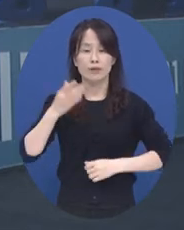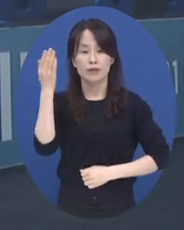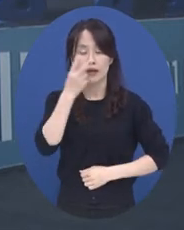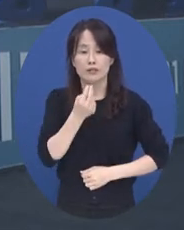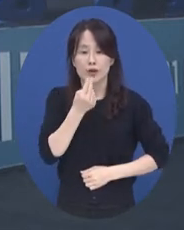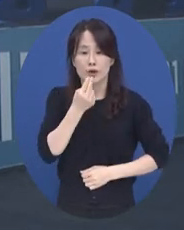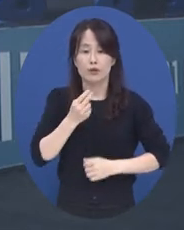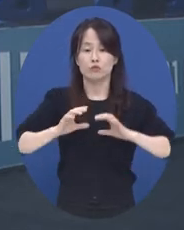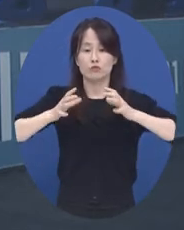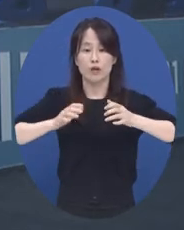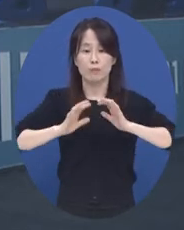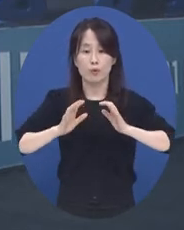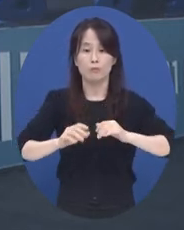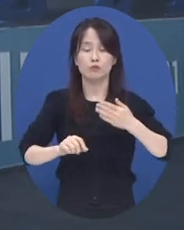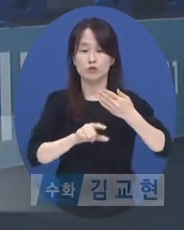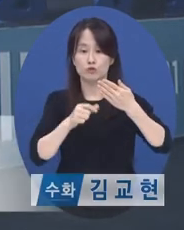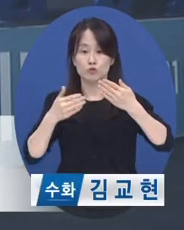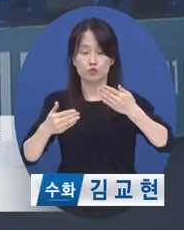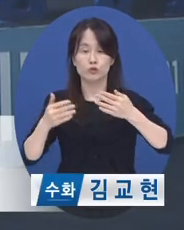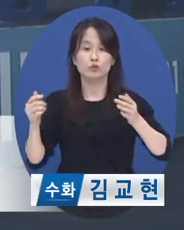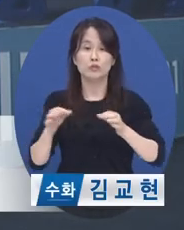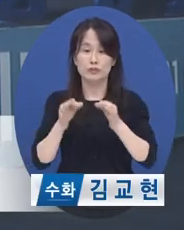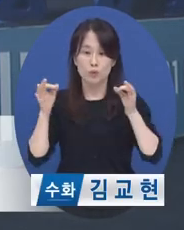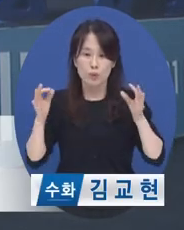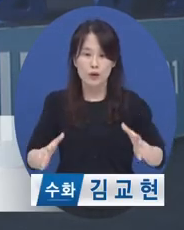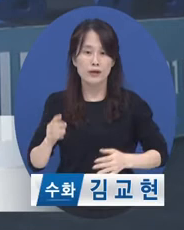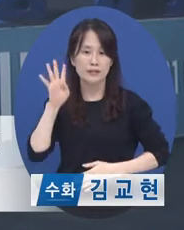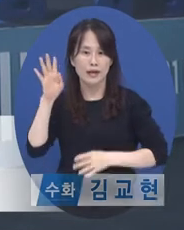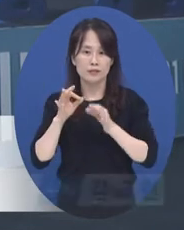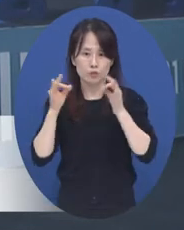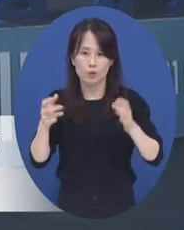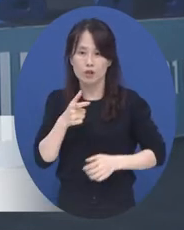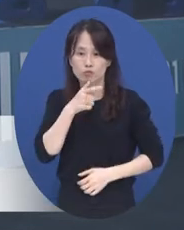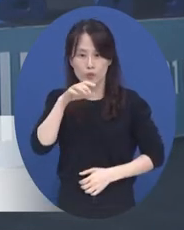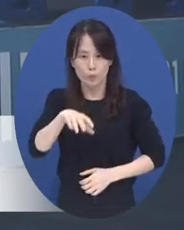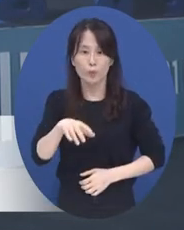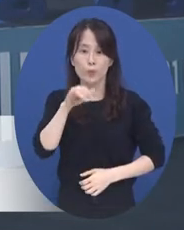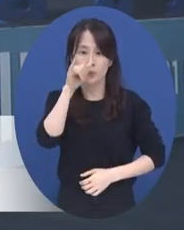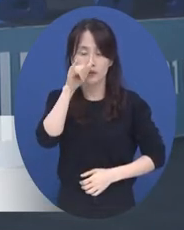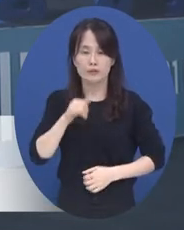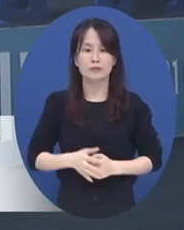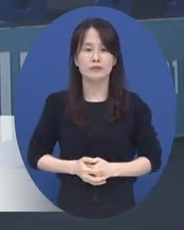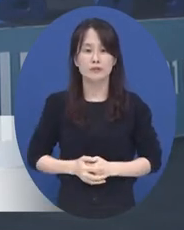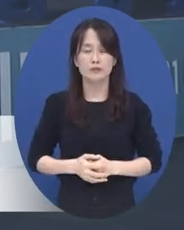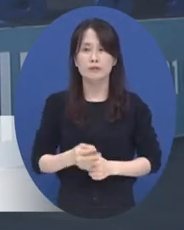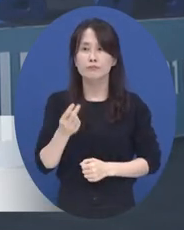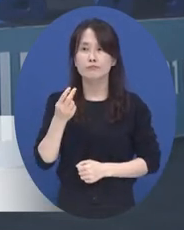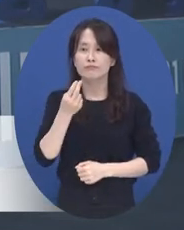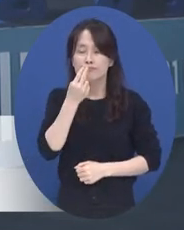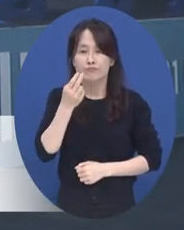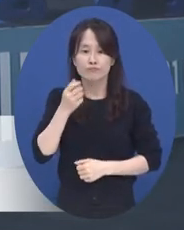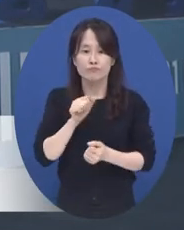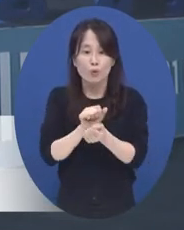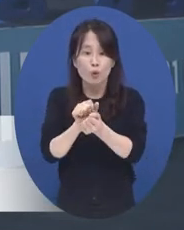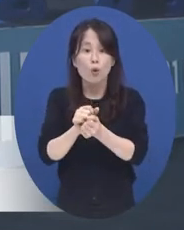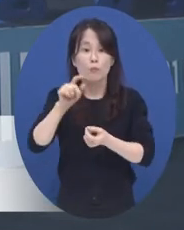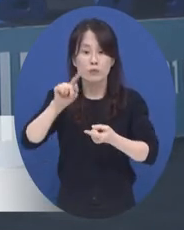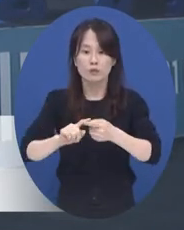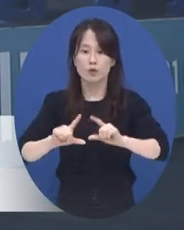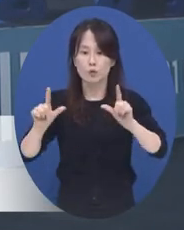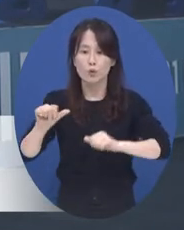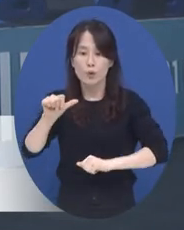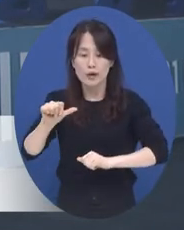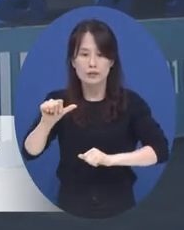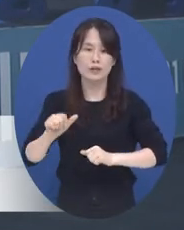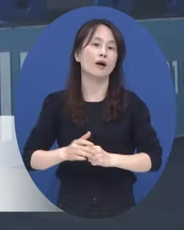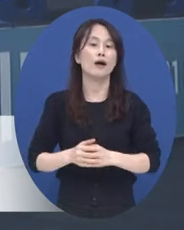2021 청정대기 국제포럼이 지난 9일까지 나흘간 수원 컨벤션센터에서 열렸습니다. 대기오염에 대응해